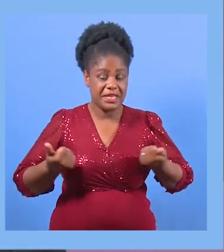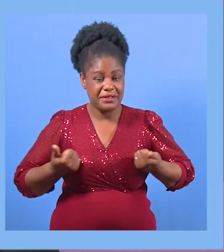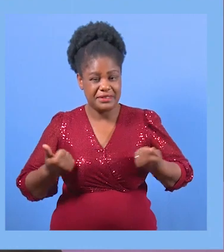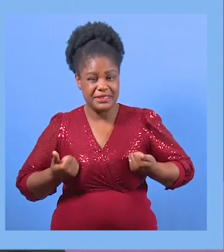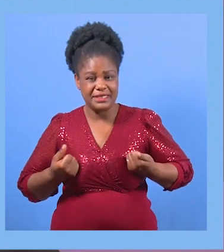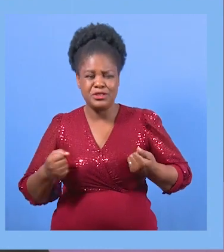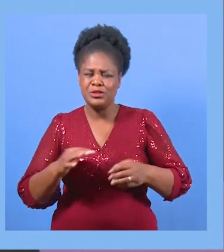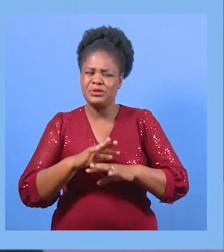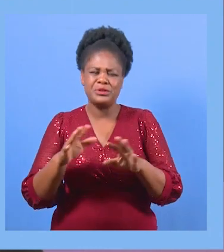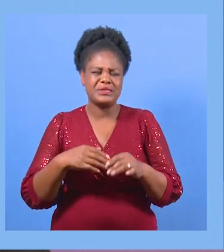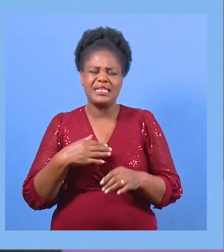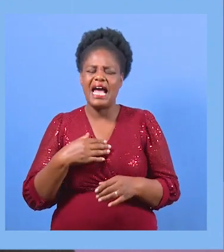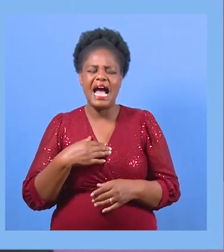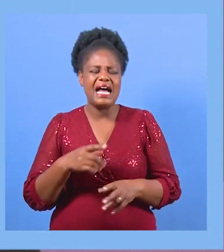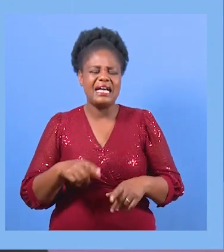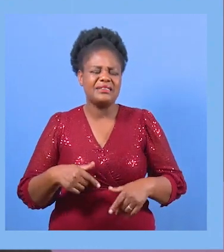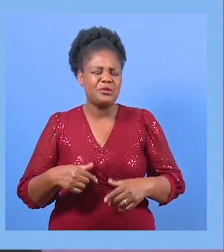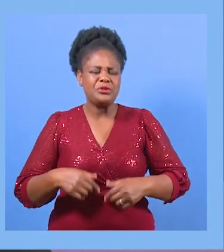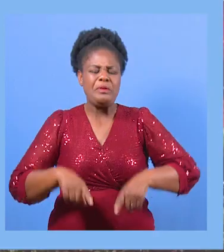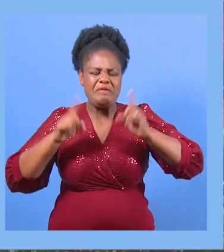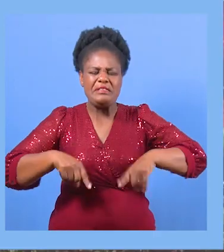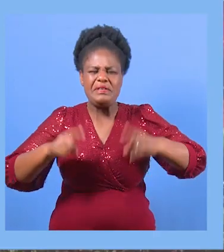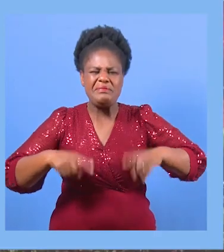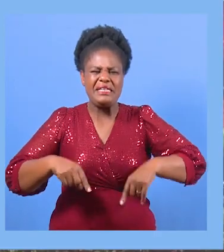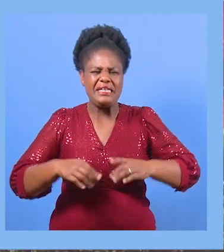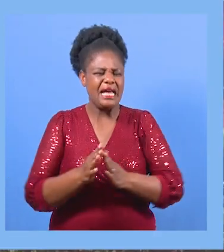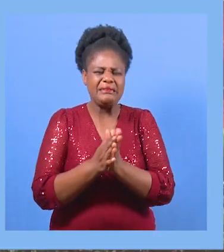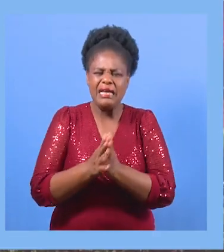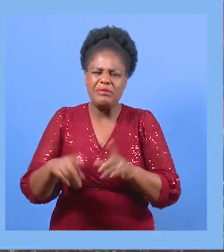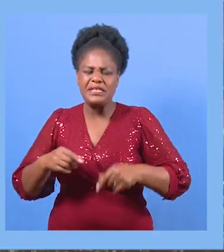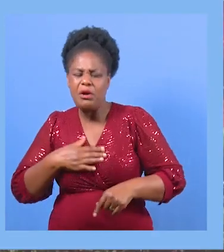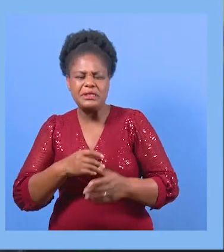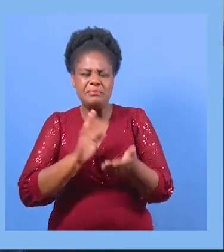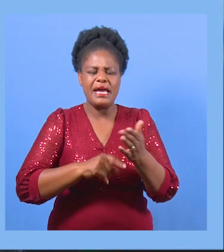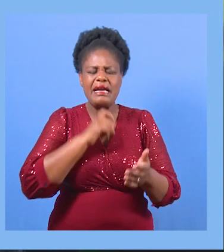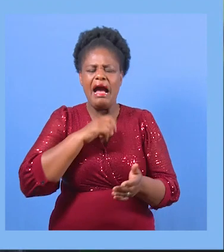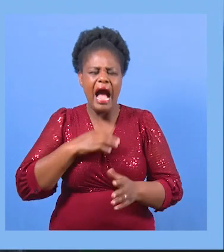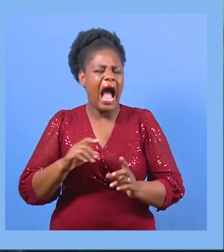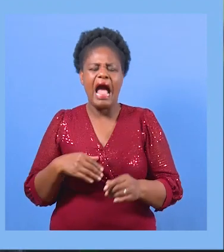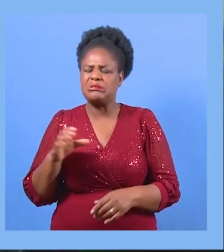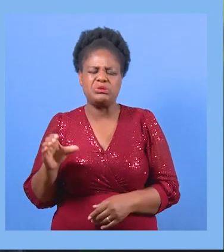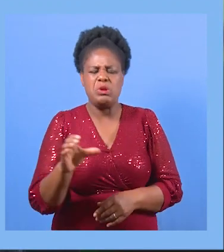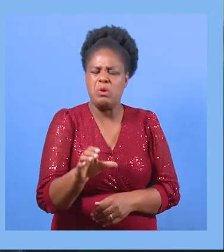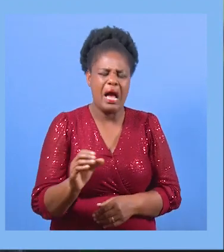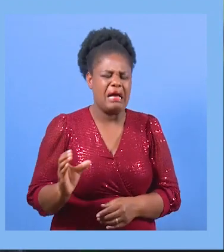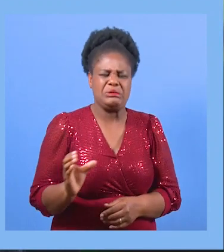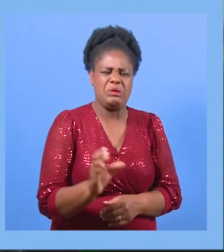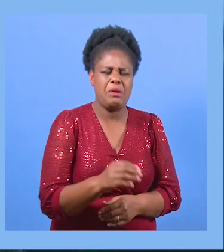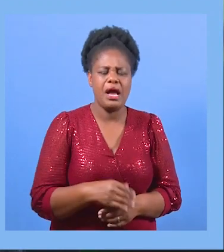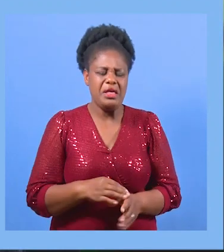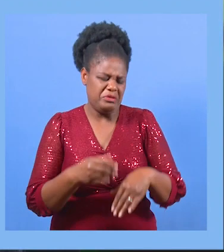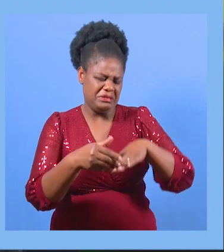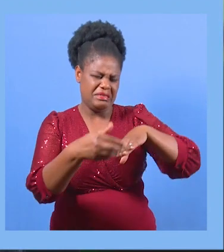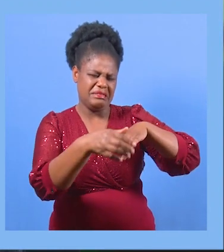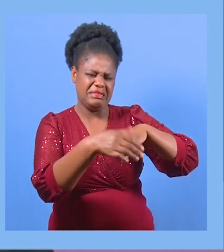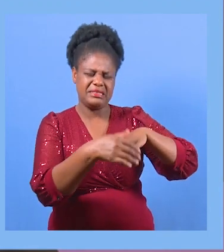haitikaenda kunonokerwa neupenyu maizamba tinoona vari kunonokerwa. Ndanonokerwa kutyaira motikari, ndanonokerwa kuroorwa, ndanonokerwa kugara ndichigadzirwa nzwara